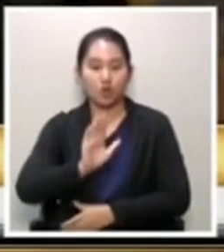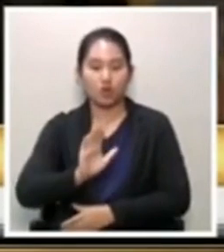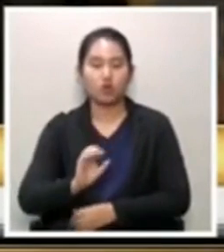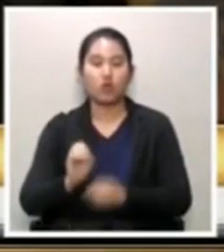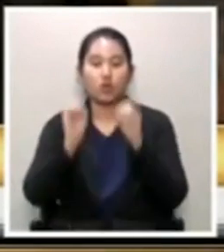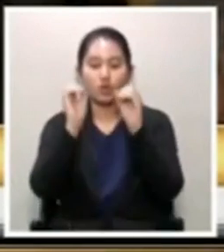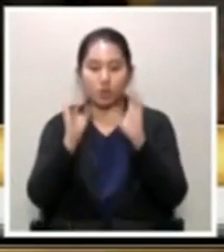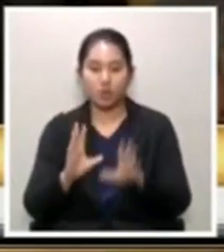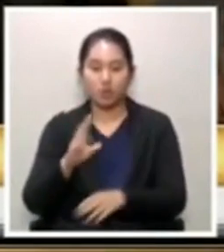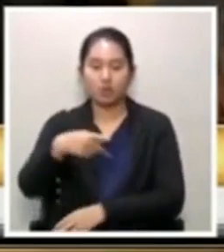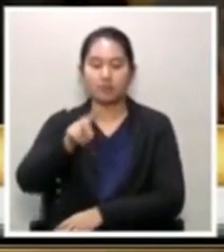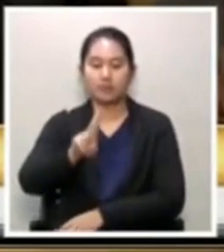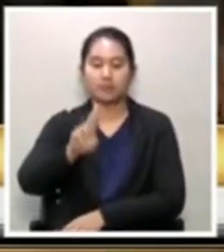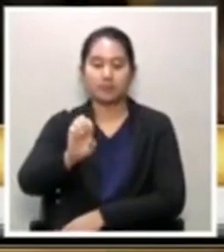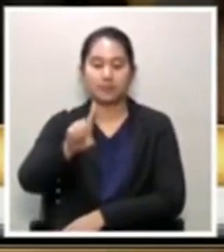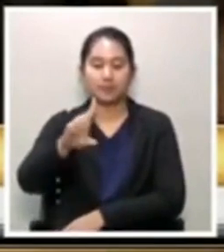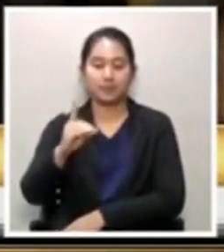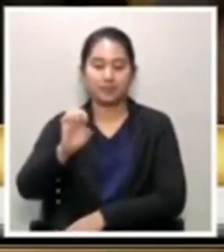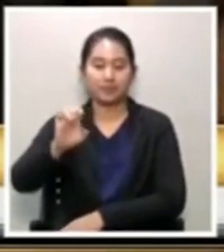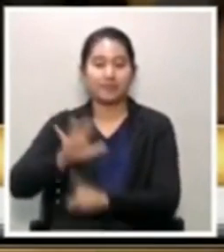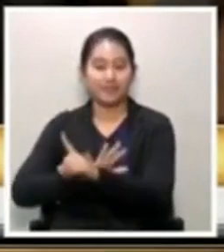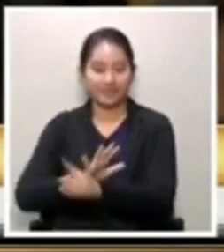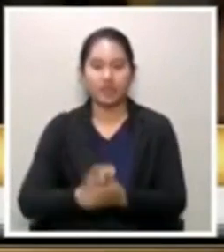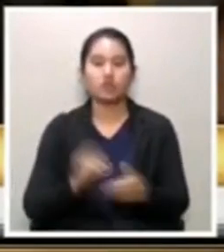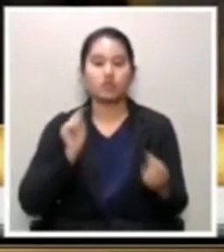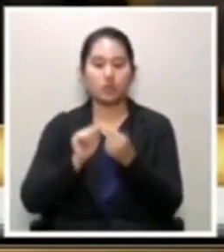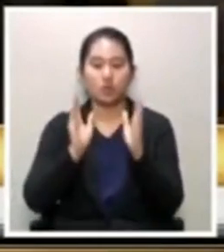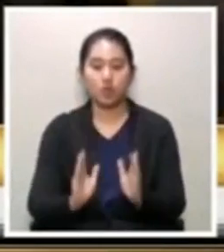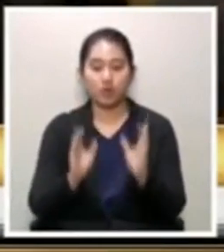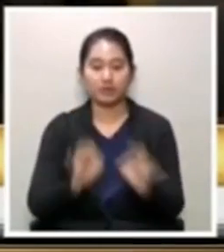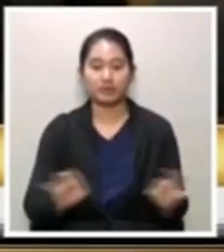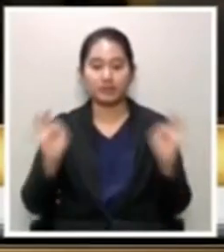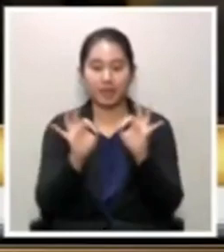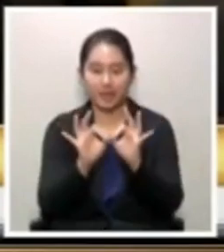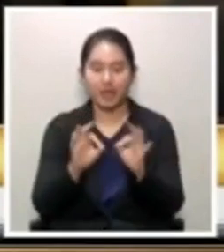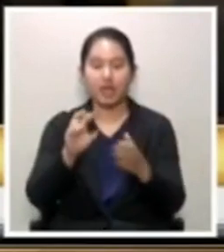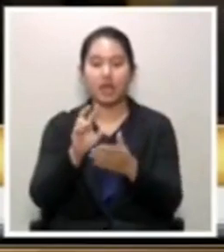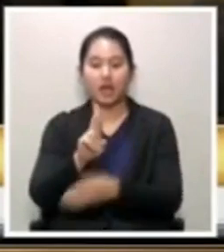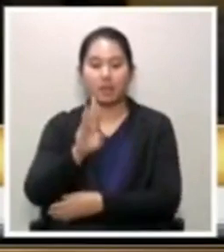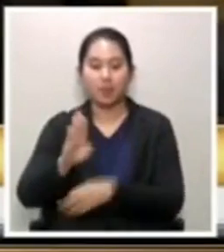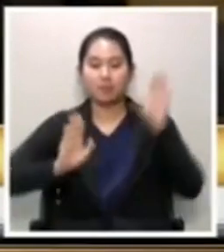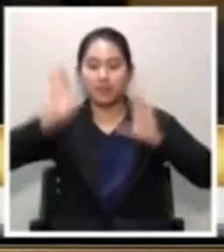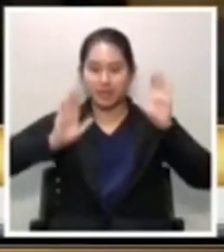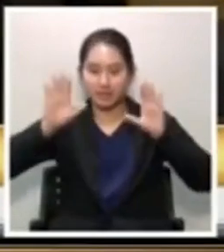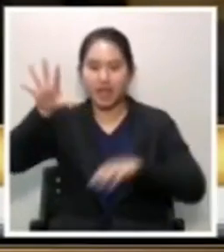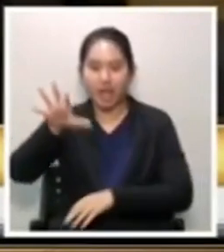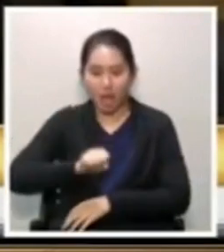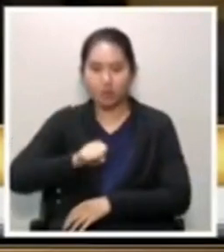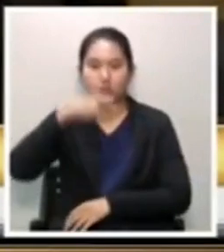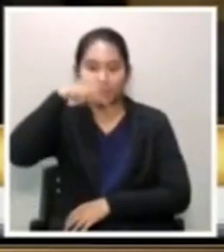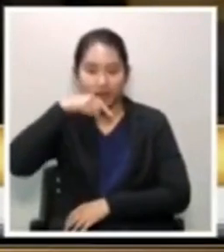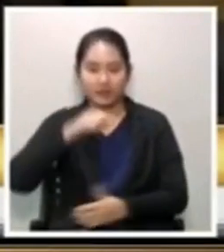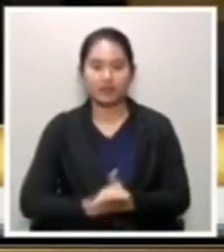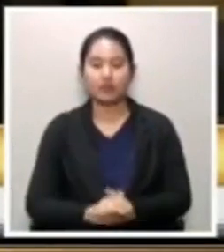มยงค์หรือหลวงประดิษฐ์มนูธรรมนะครับซึ่งท่านเป็นผู้มีบทบาทสําคัญในการนําระบอบประชาธิปไตยมาให้พวกเรานะครับในฐานะเป็น